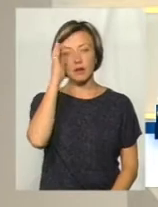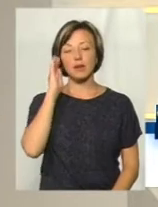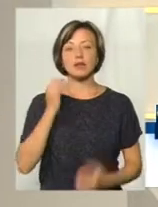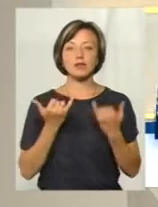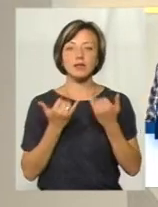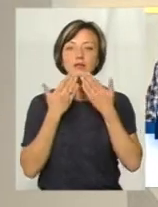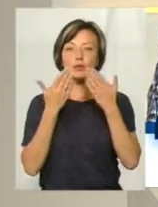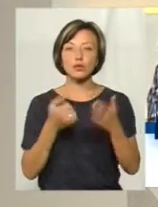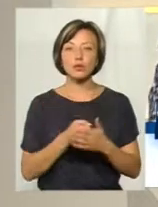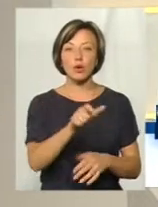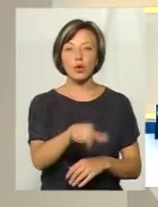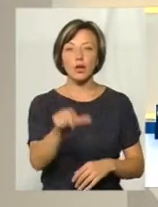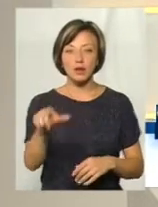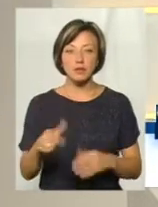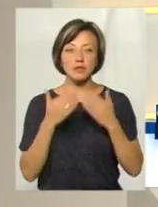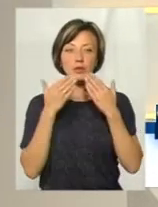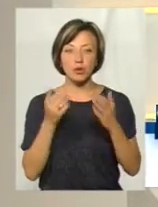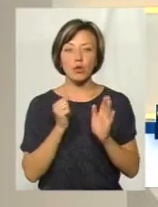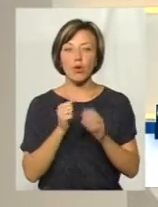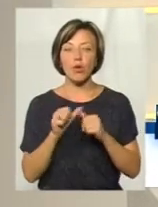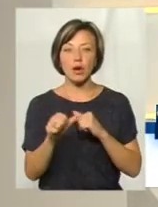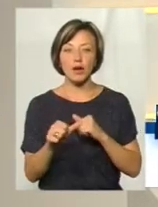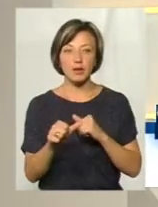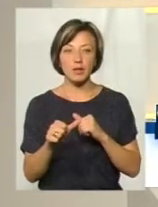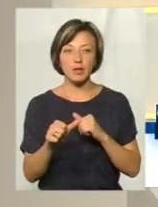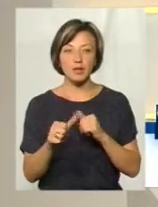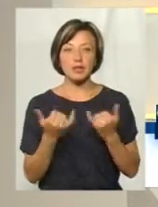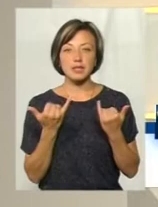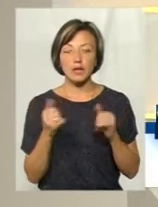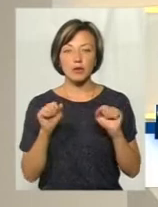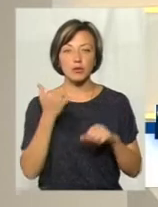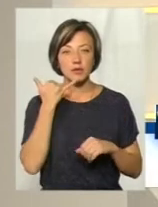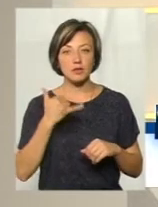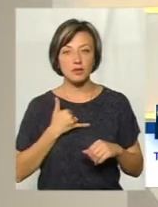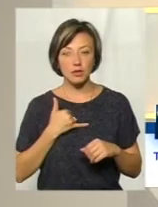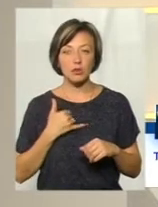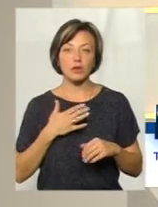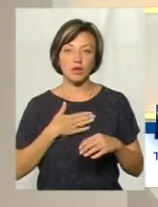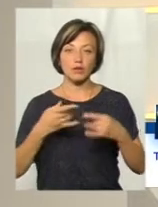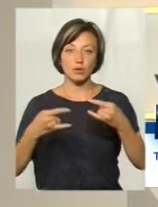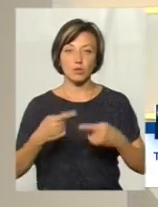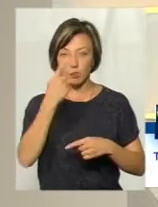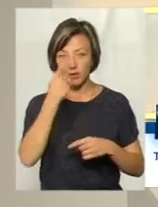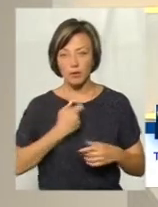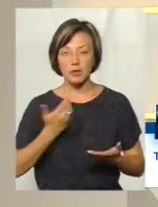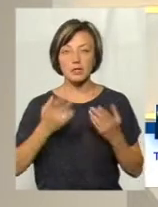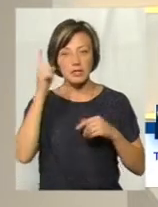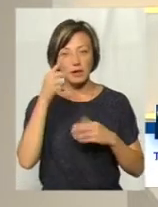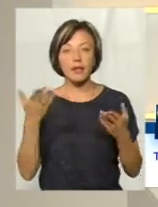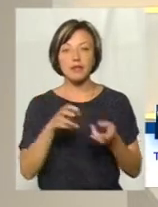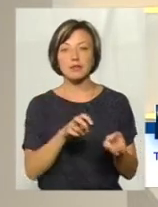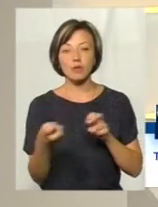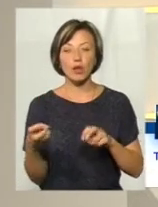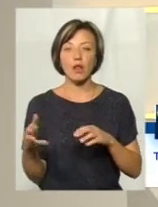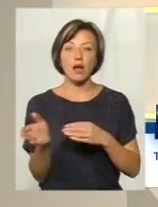до глядачів, хто нас зараз дивиться. Окрім 70-28-39, ви зараз вже можете зателефонувати в нас в студії, так само повідомити, якщо ви знаєте, що десь там загинула